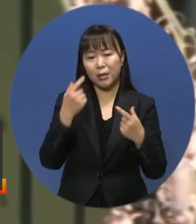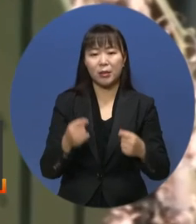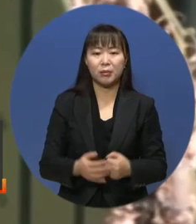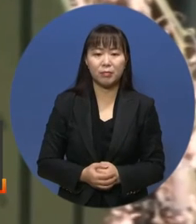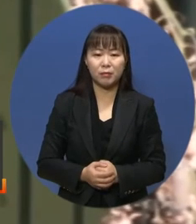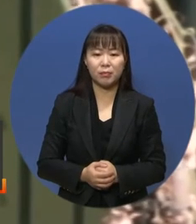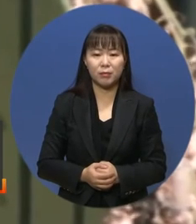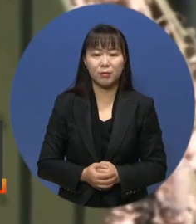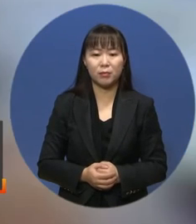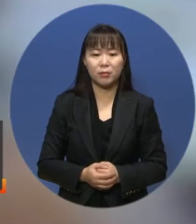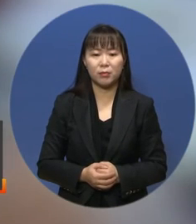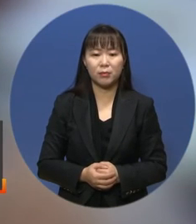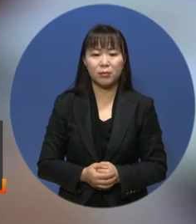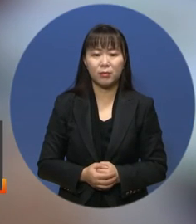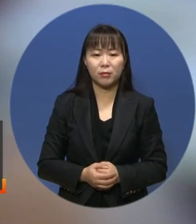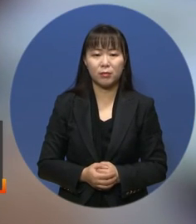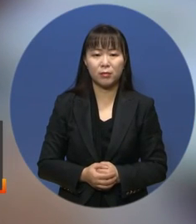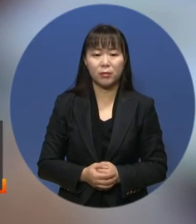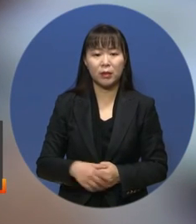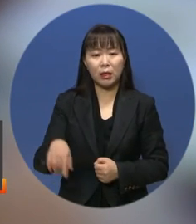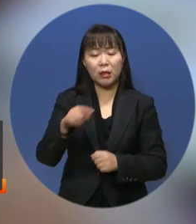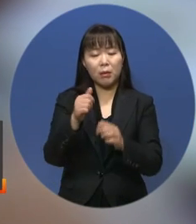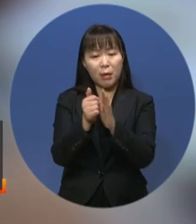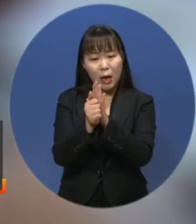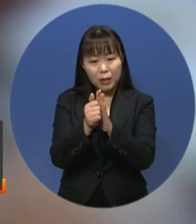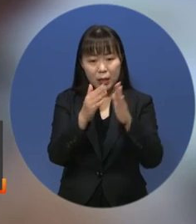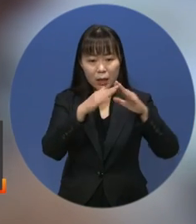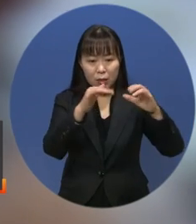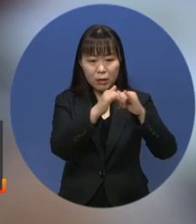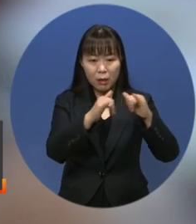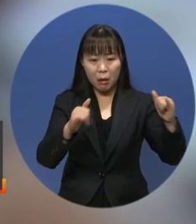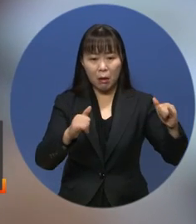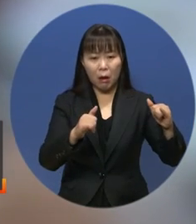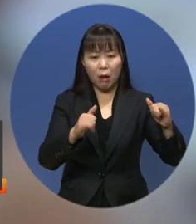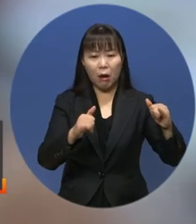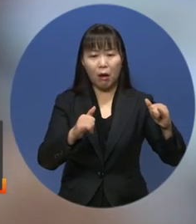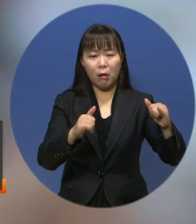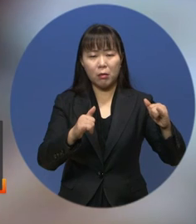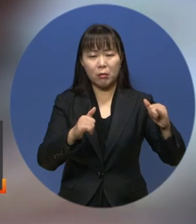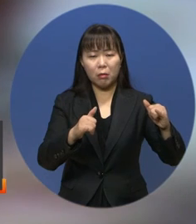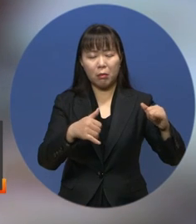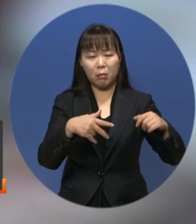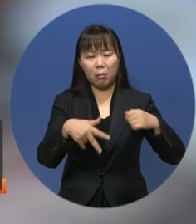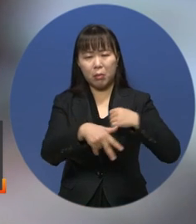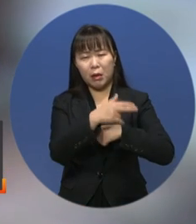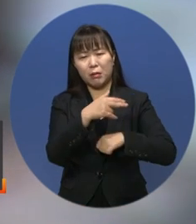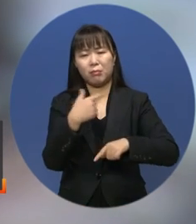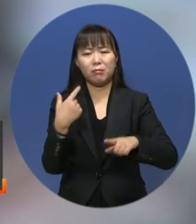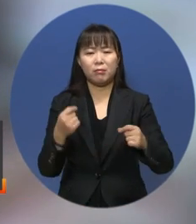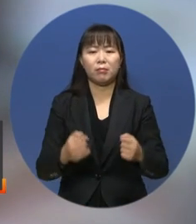있습니다. 이들을 보살피던 이웃마저 찬바람만 불고 있습니다.